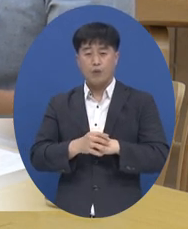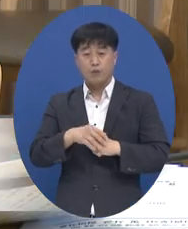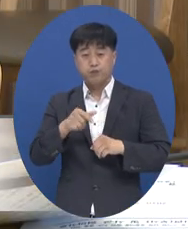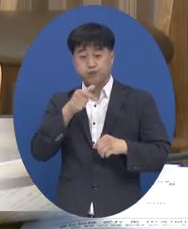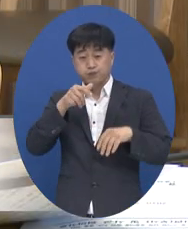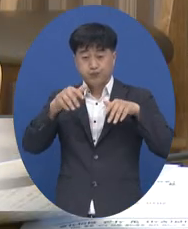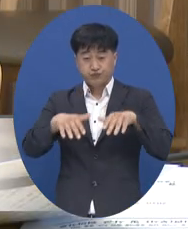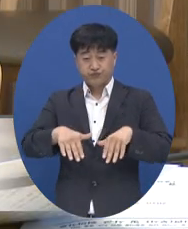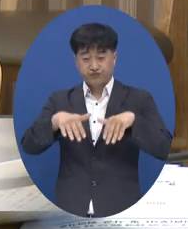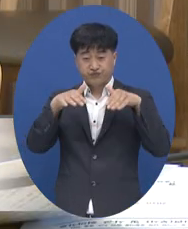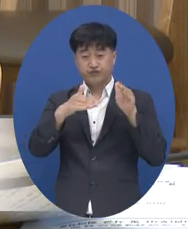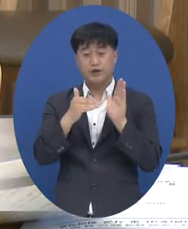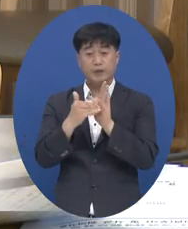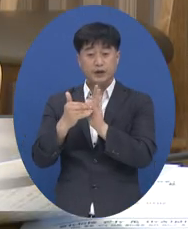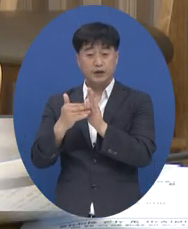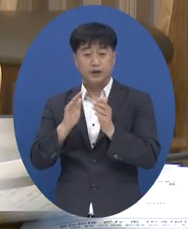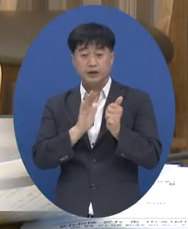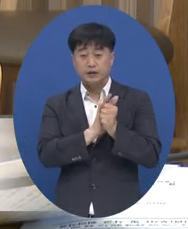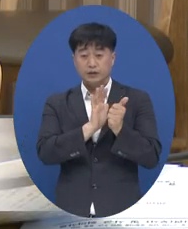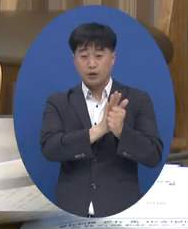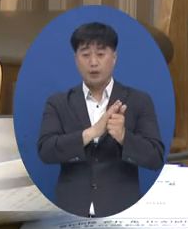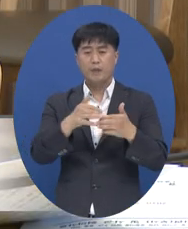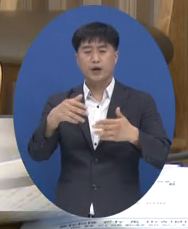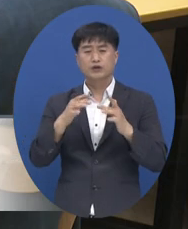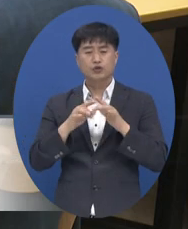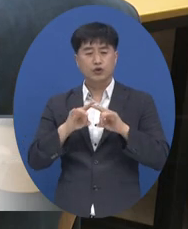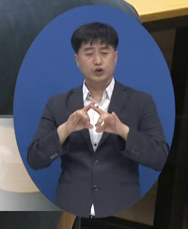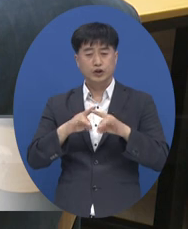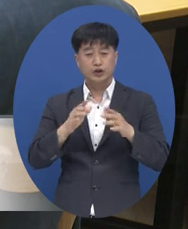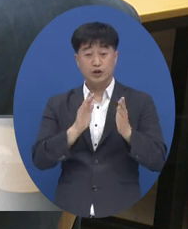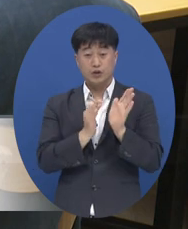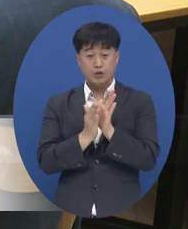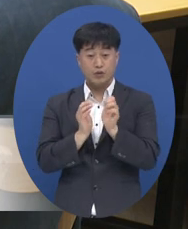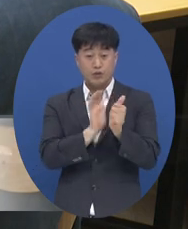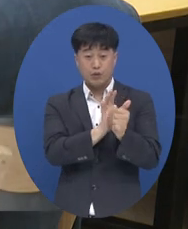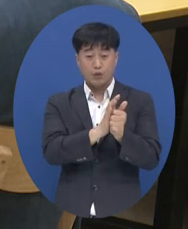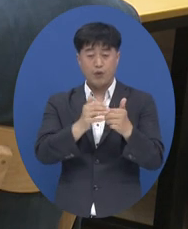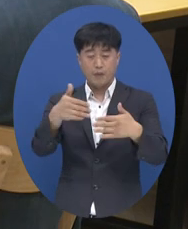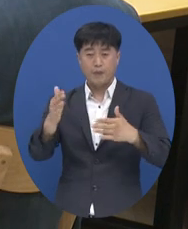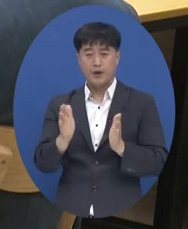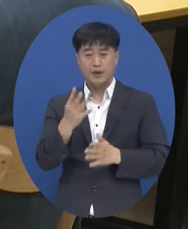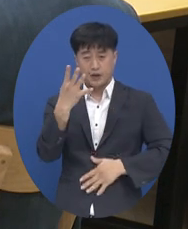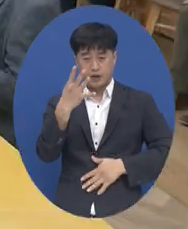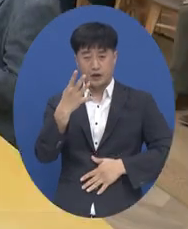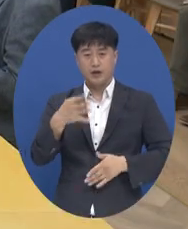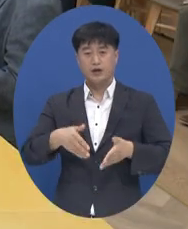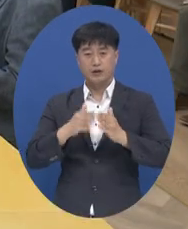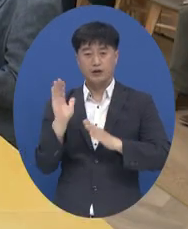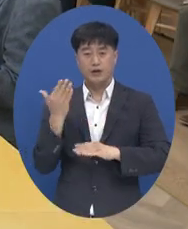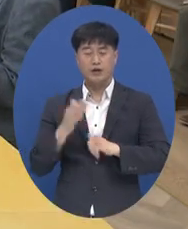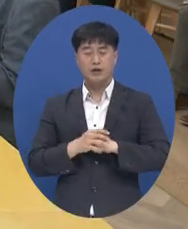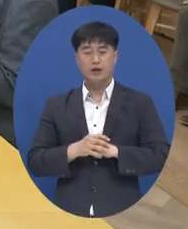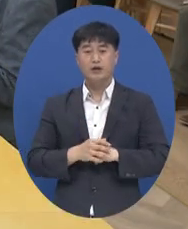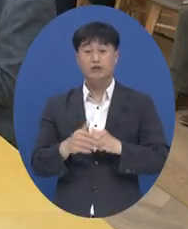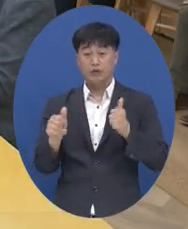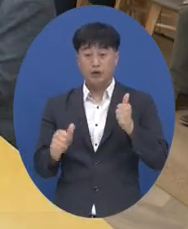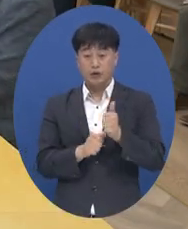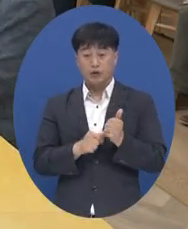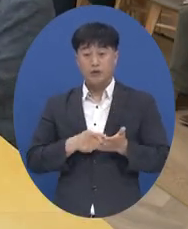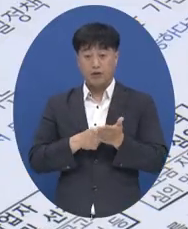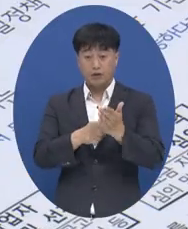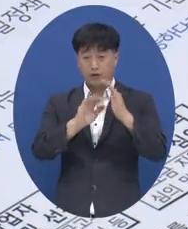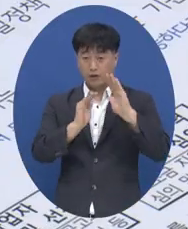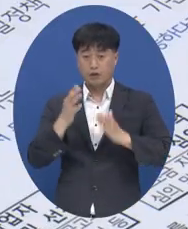원반 전력 지원 방과 경보 책 의지 음반 등 네 개 실 무 반 으로 구성됩니다 테스크 포스 에서 도출된